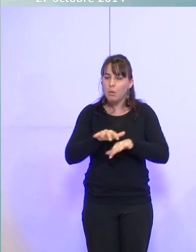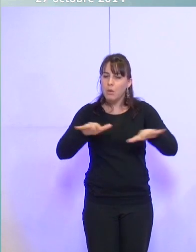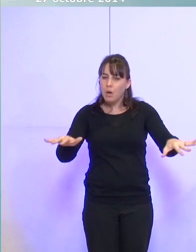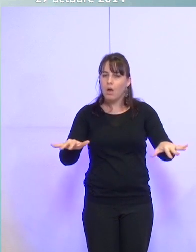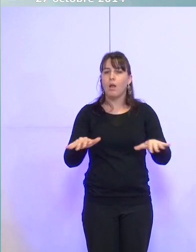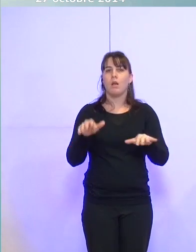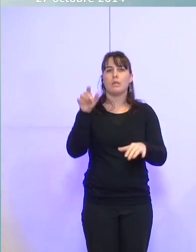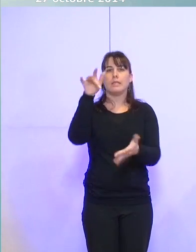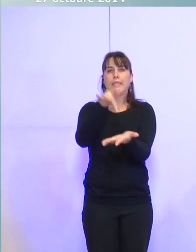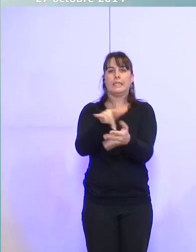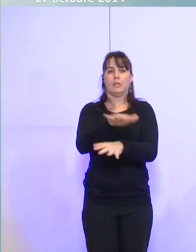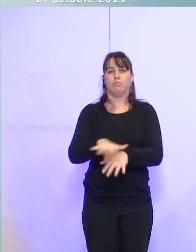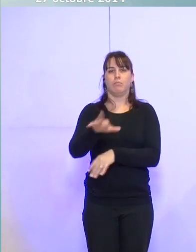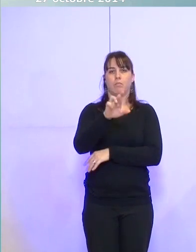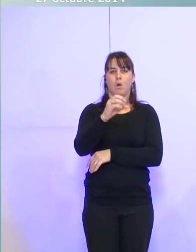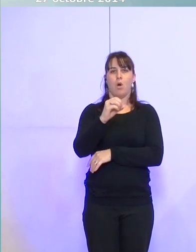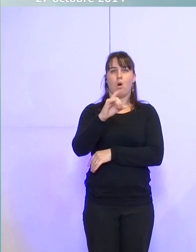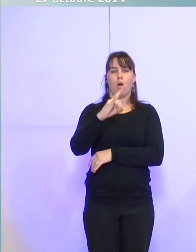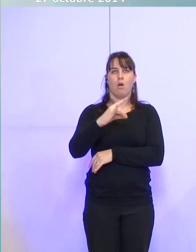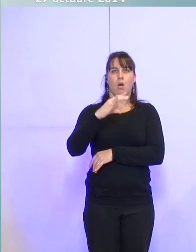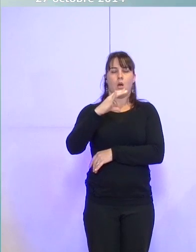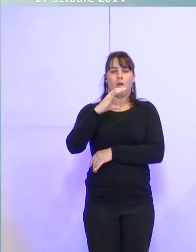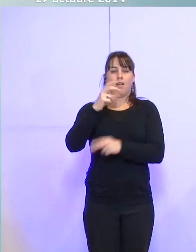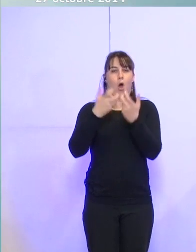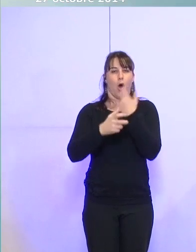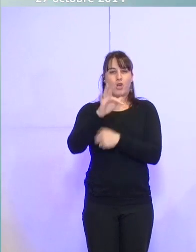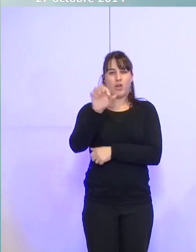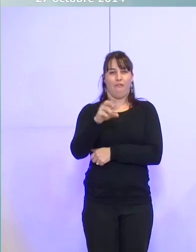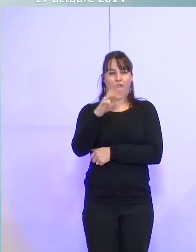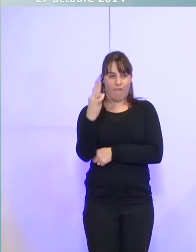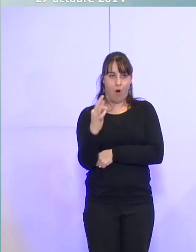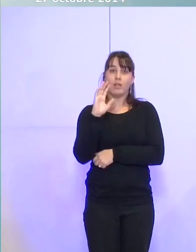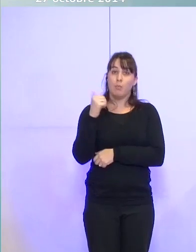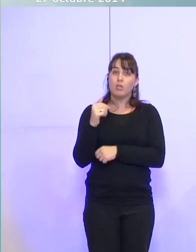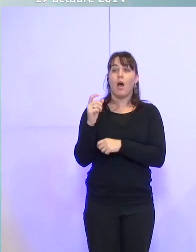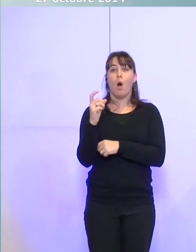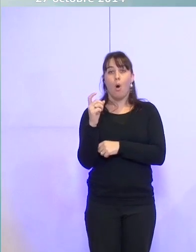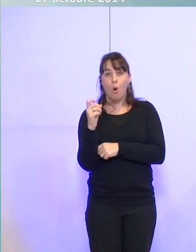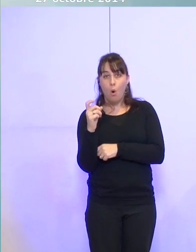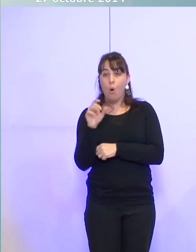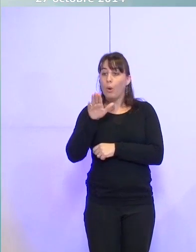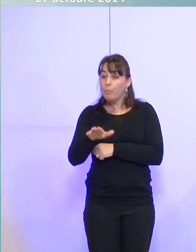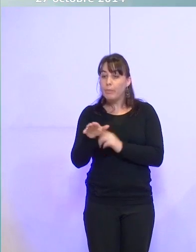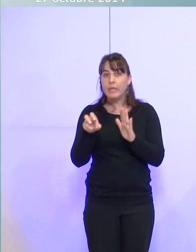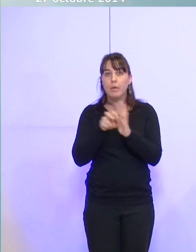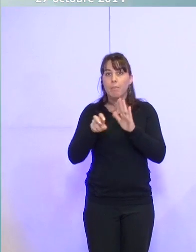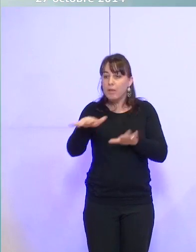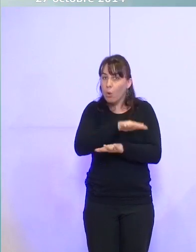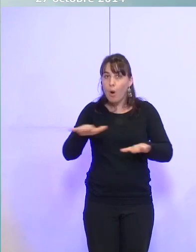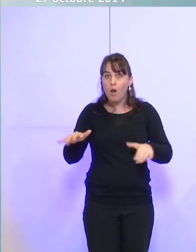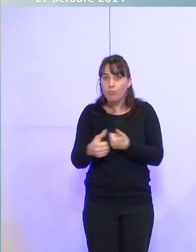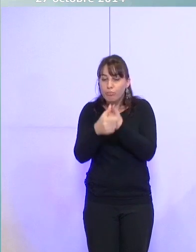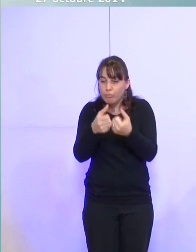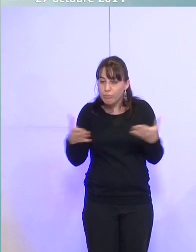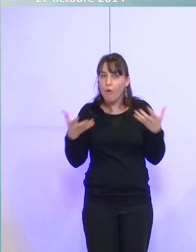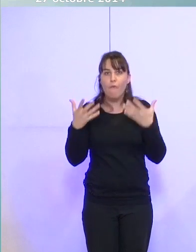site de Rochefort. Aussi, à la veille du transfert de la compétence eau à la métropole et dans l'opportunité de mutualiser ses services,